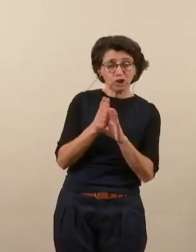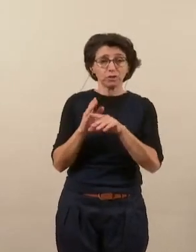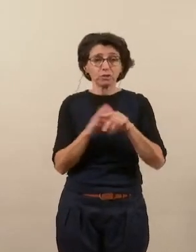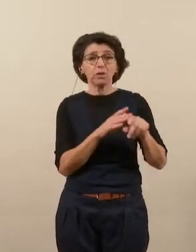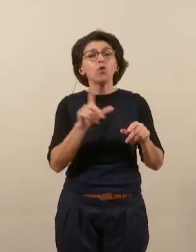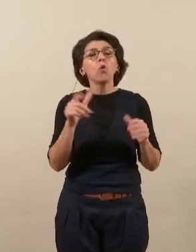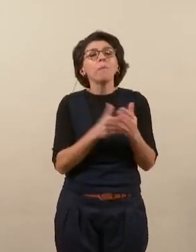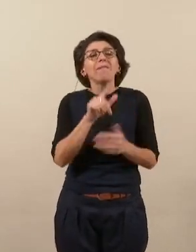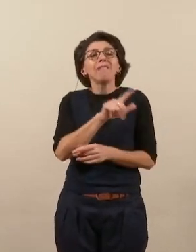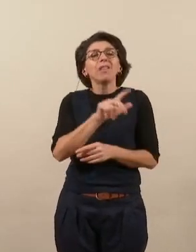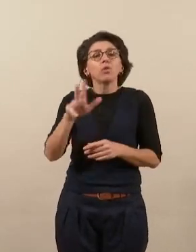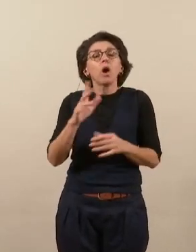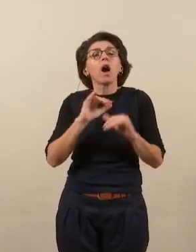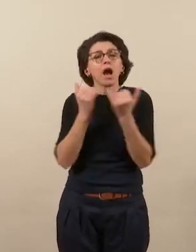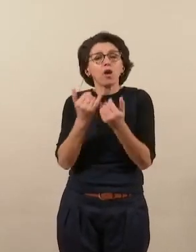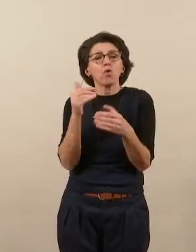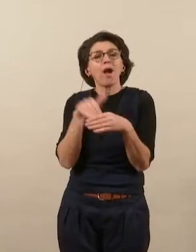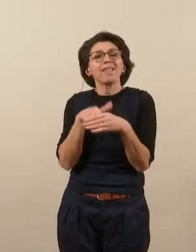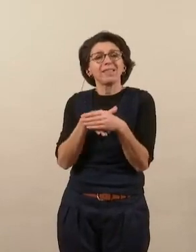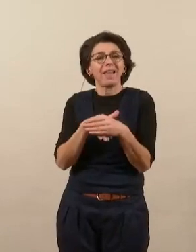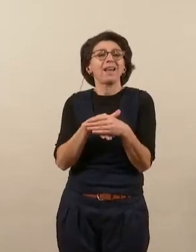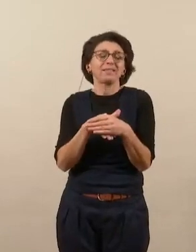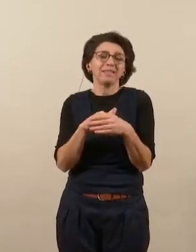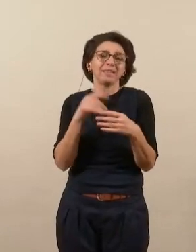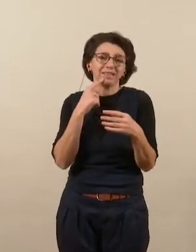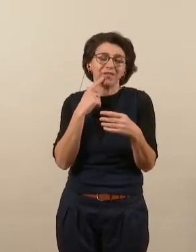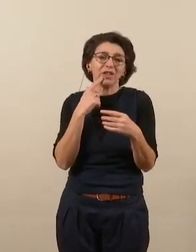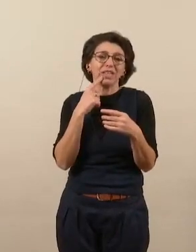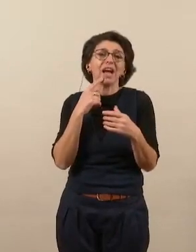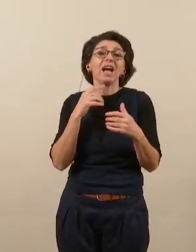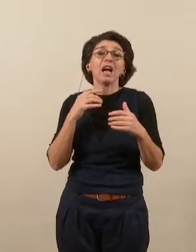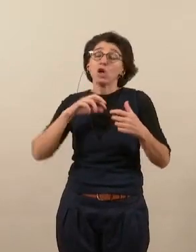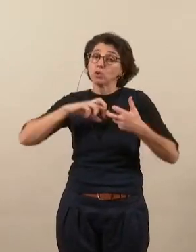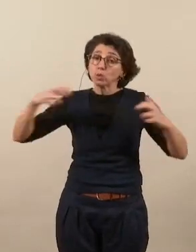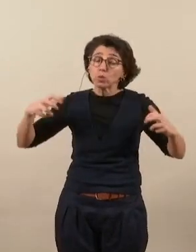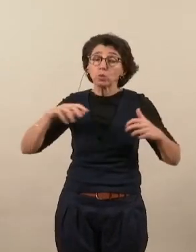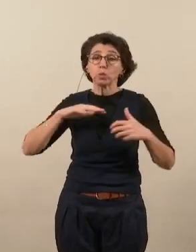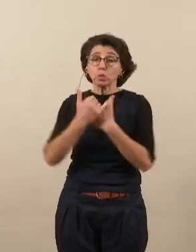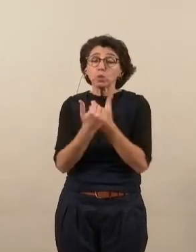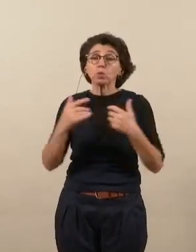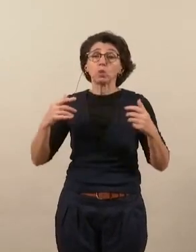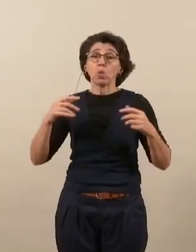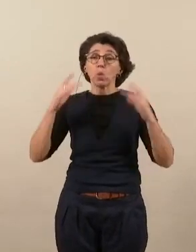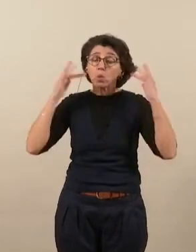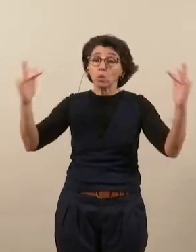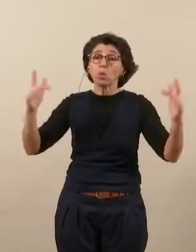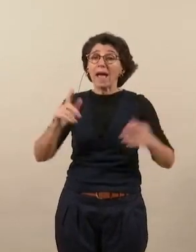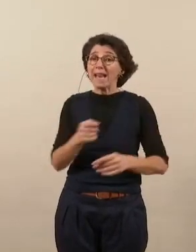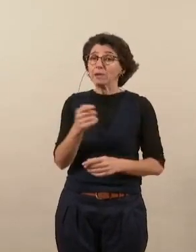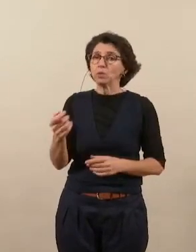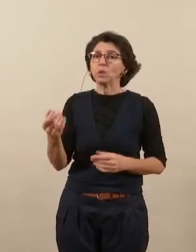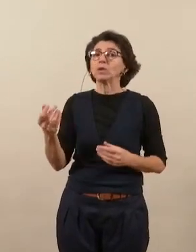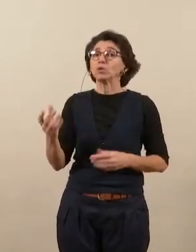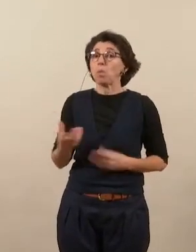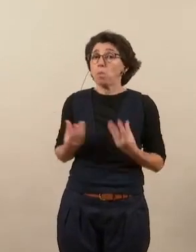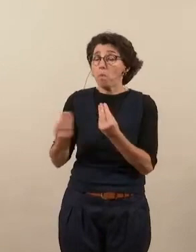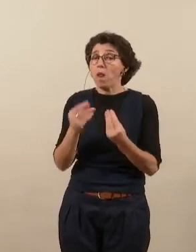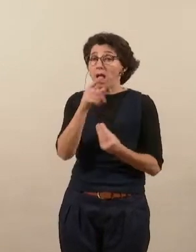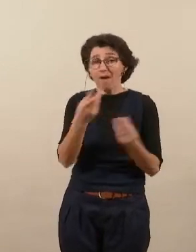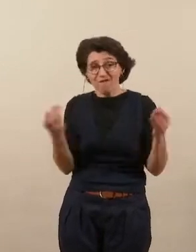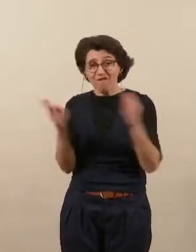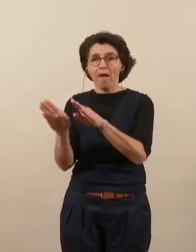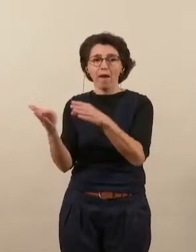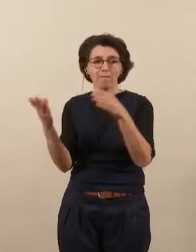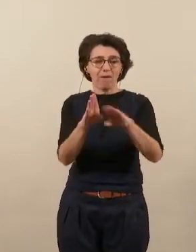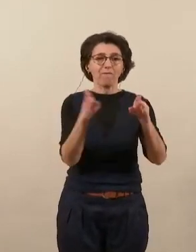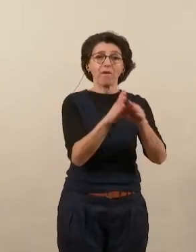interne. C'est surtout et avant tout la fermeture de structures socioculturelles d'éducation populaire associative sur les